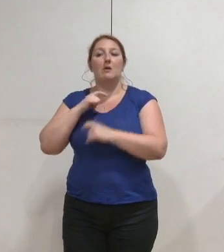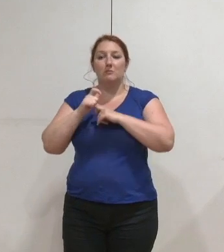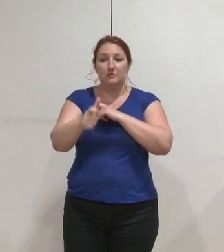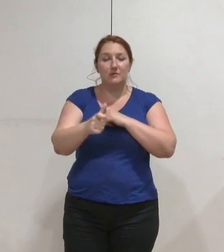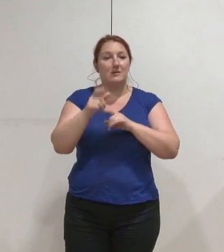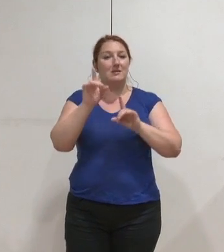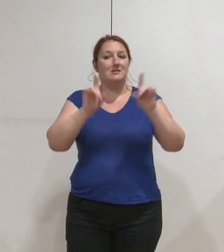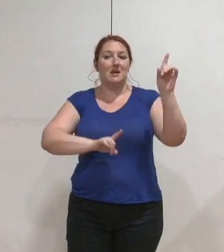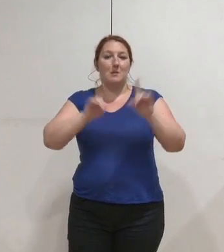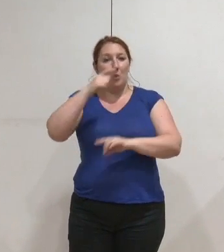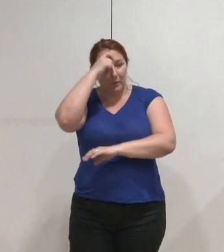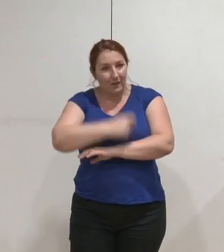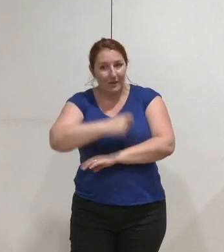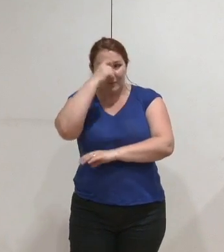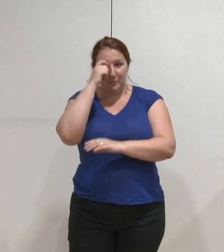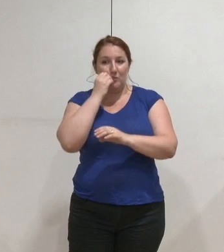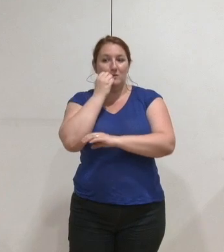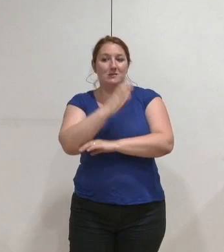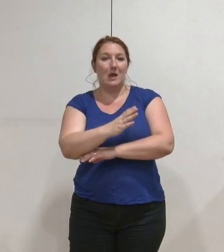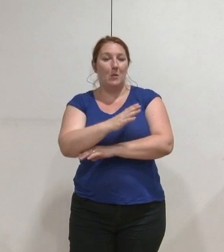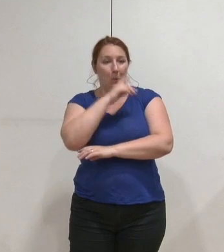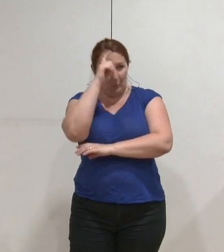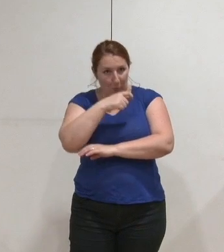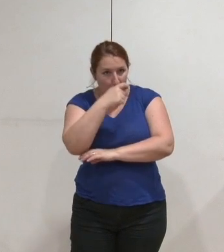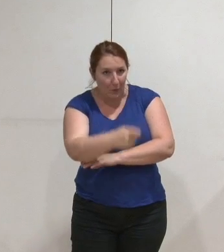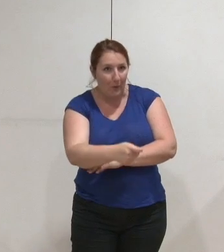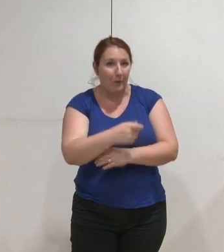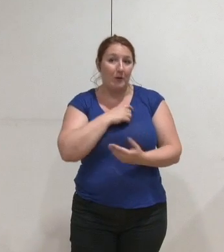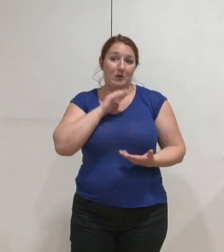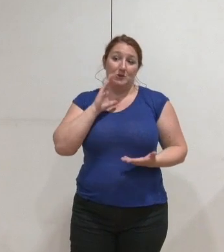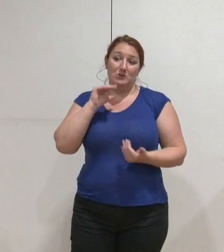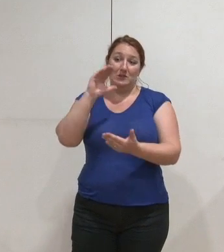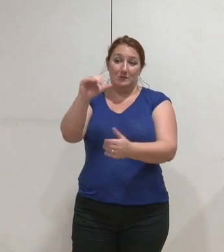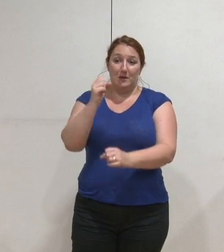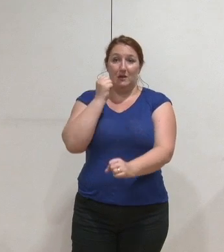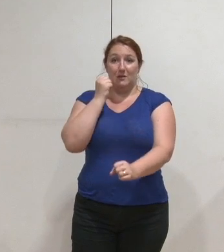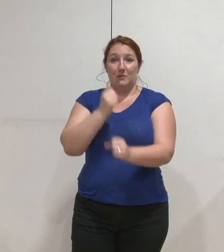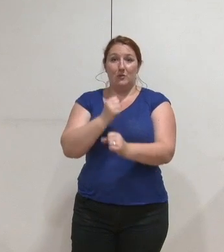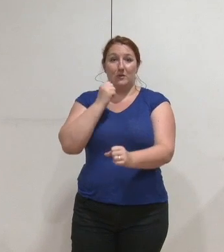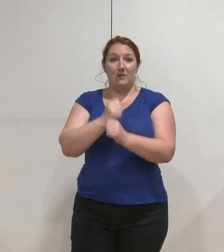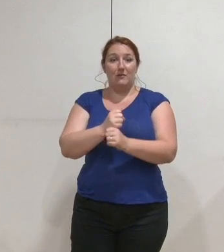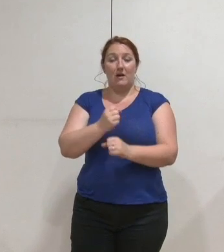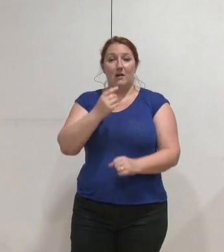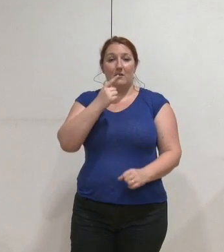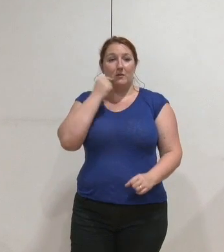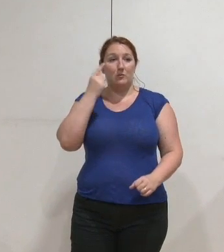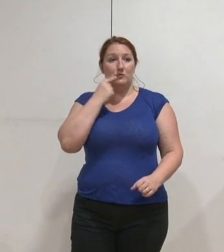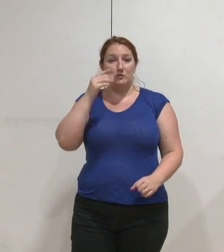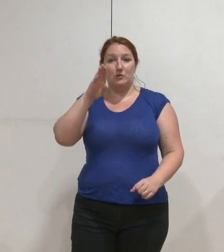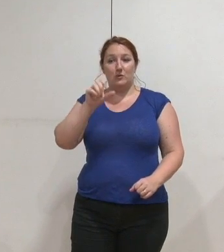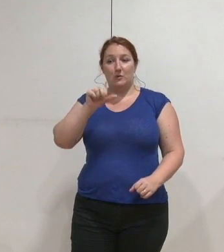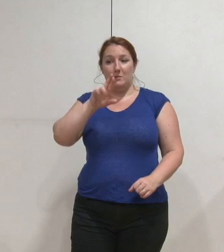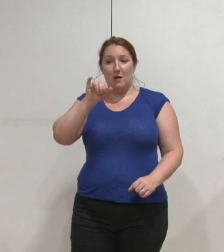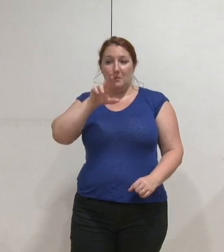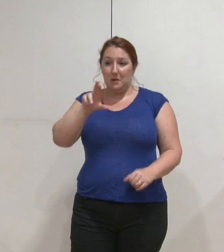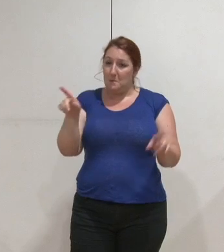d'honneur euh j'espère que le travail avec Monsieur Barbier se déroulera dans d'auti